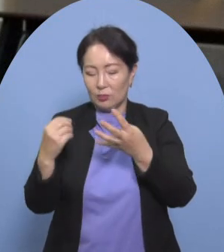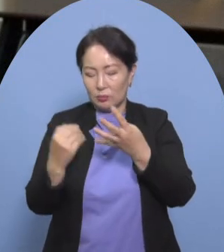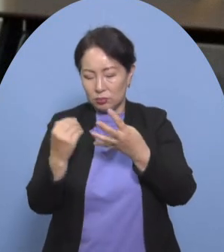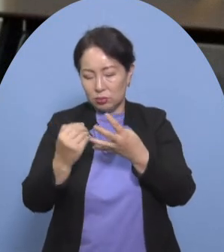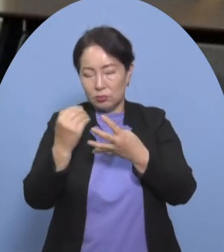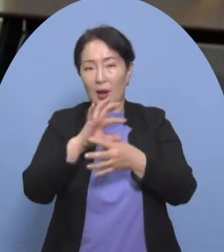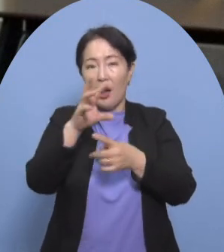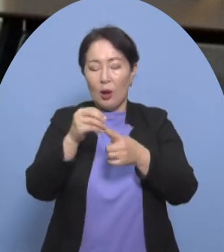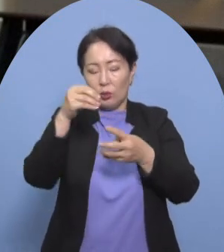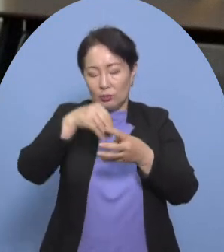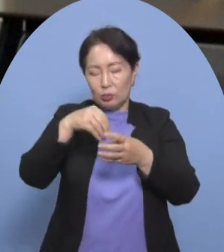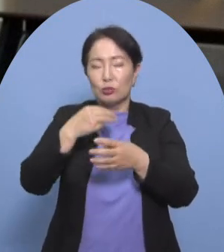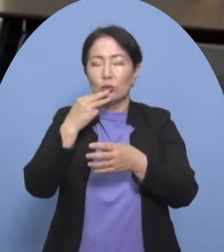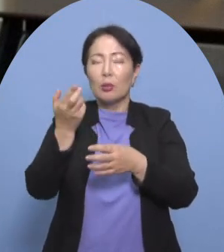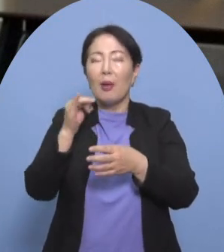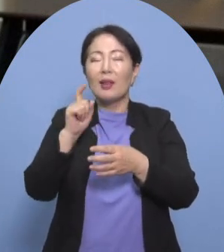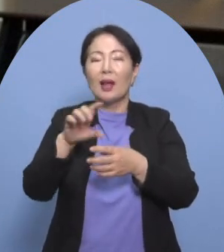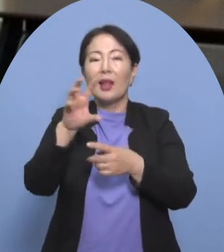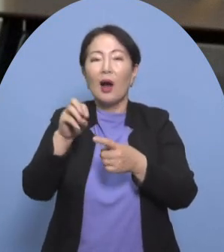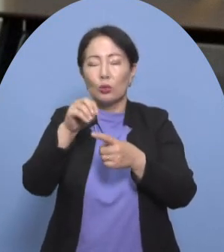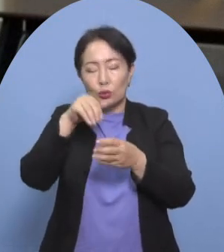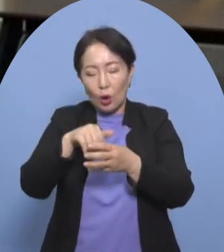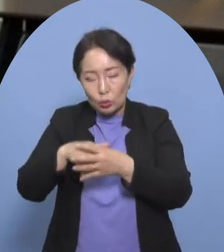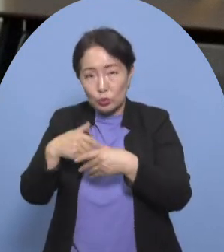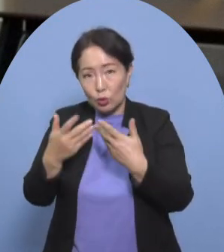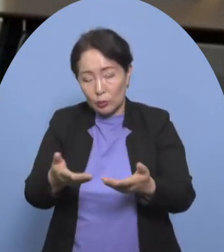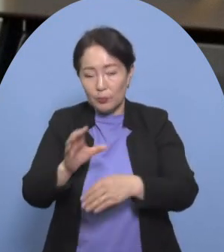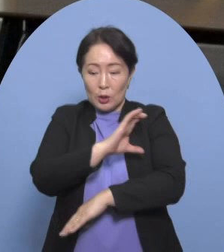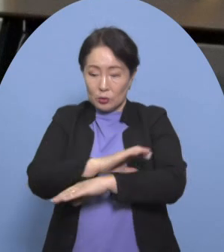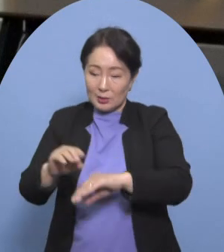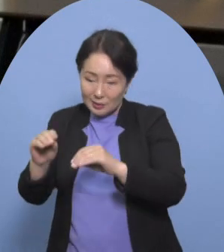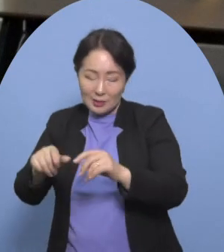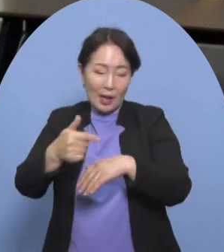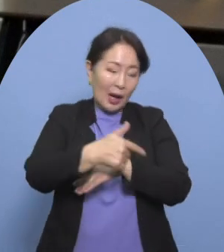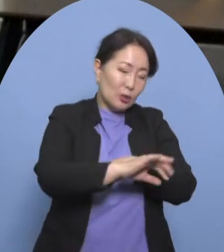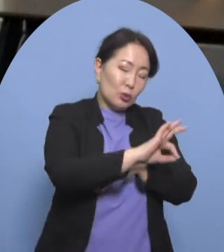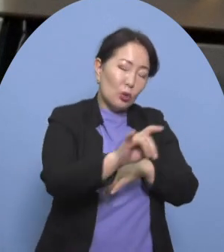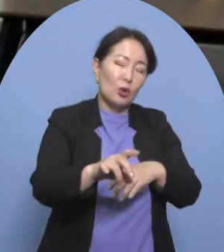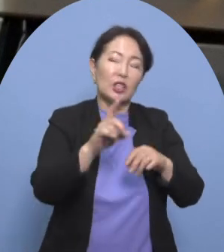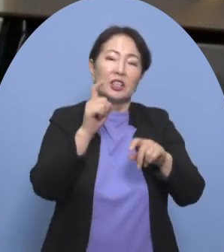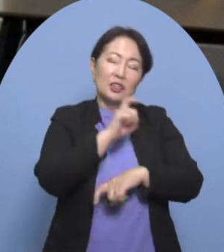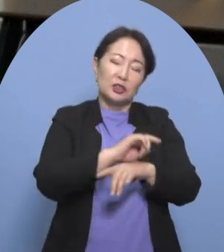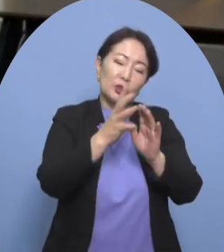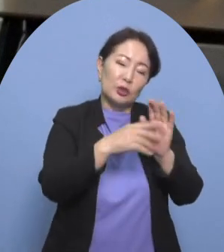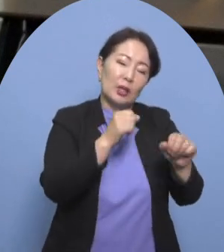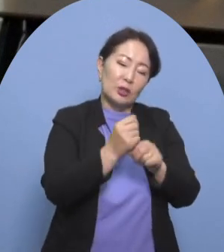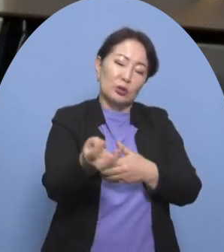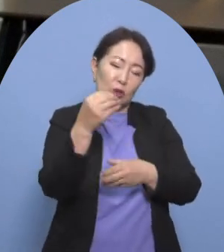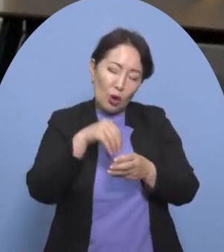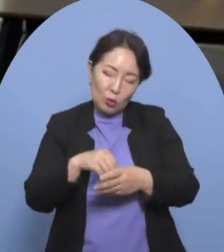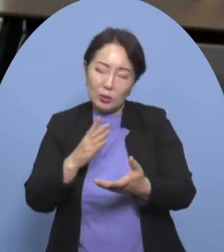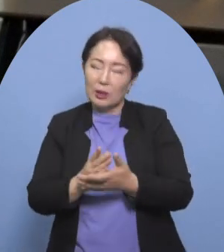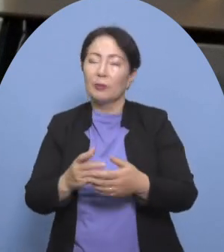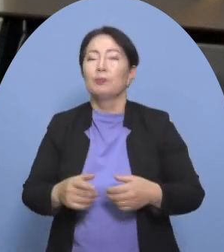энэ агуулгуудыг шийдвэрлэх төлөвшүүлэх агуулгуудыг оруулж өг. За сургалтаас гадуур хичээл нөлөөлөл үйл ажиллагаа гэсэн асуудлуудыг шингээд тусгаж